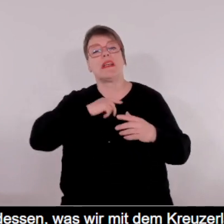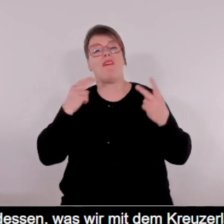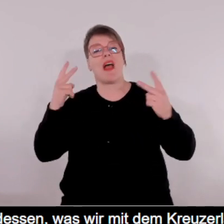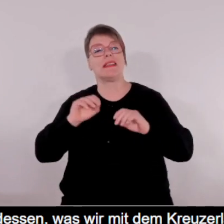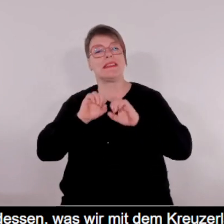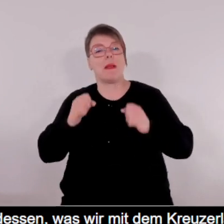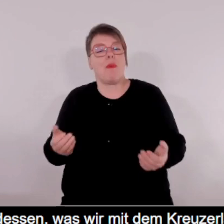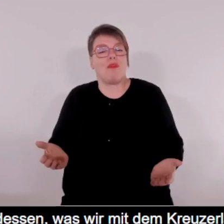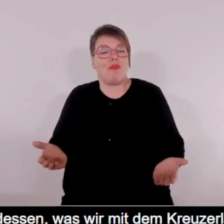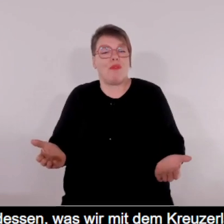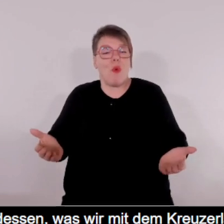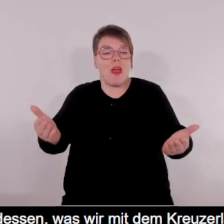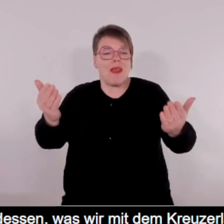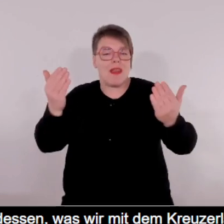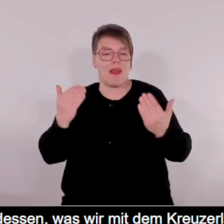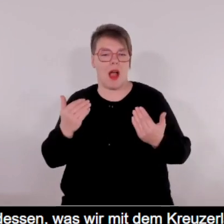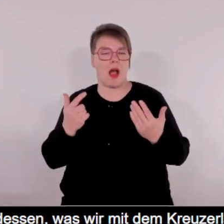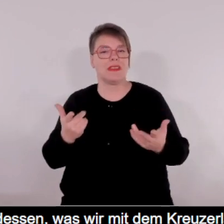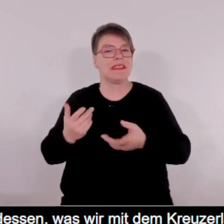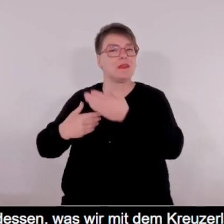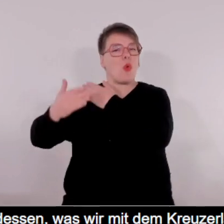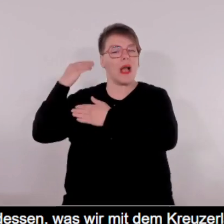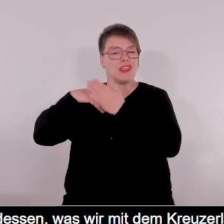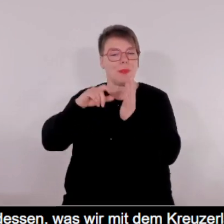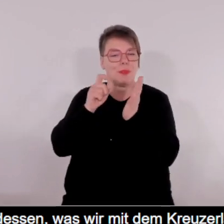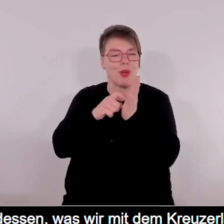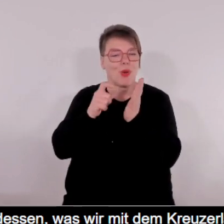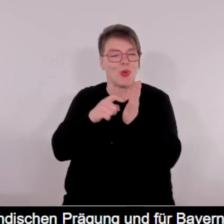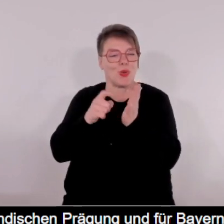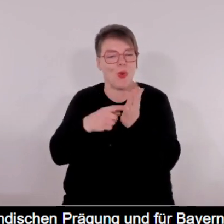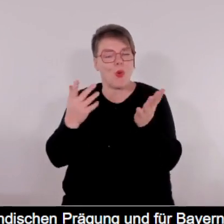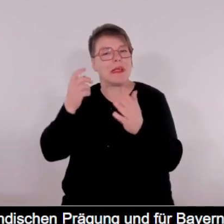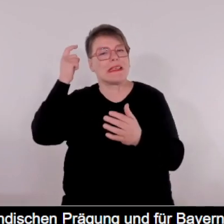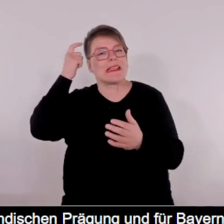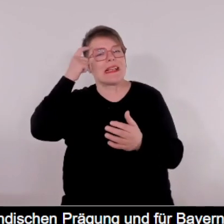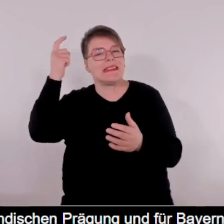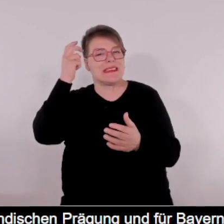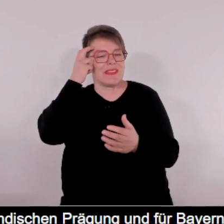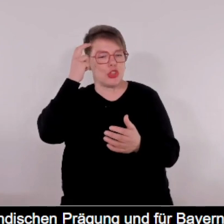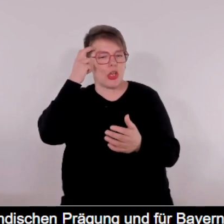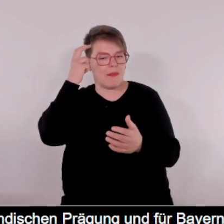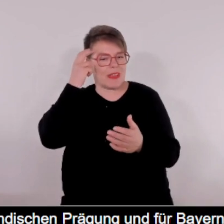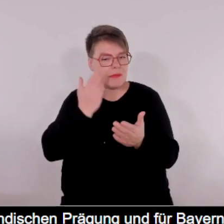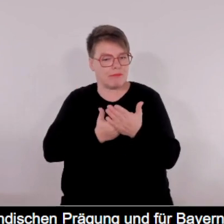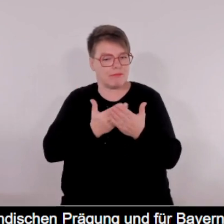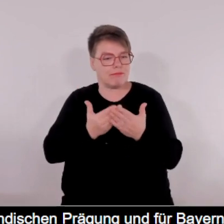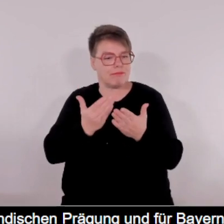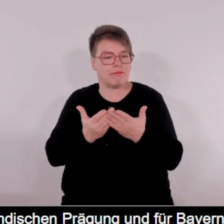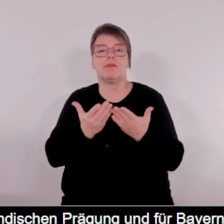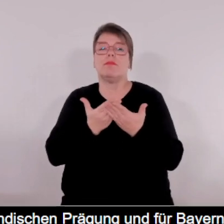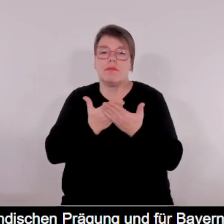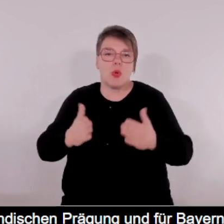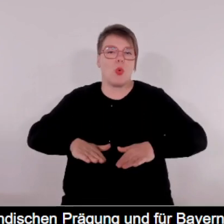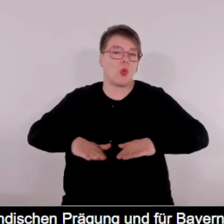Rechtssystems und bleibt somit weiterhin für alle Bürgerinnen und Bürger sichtbar. Ich halte das auch für ganz fundamental, gerade in